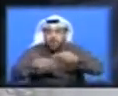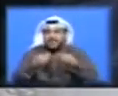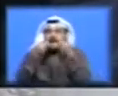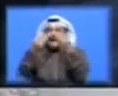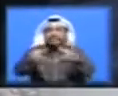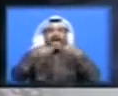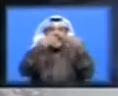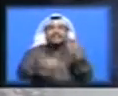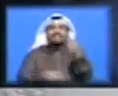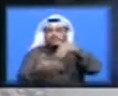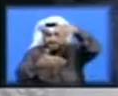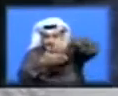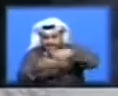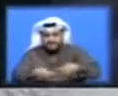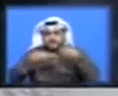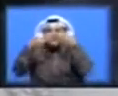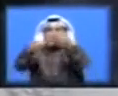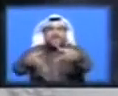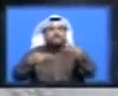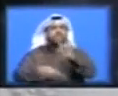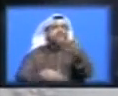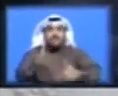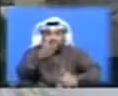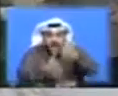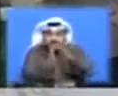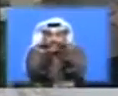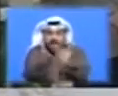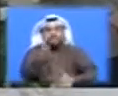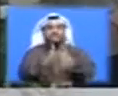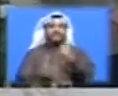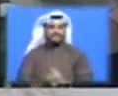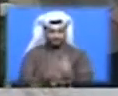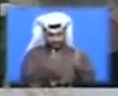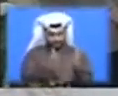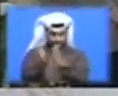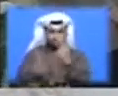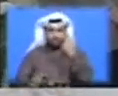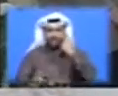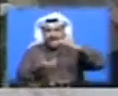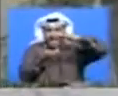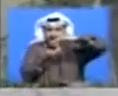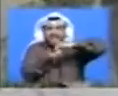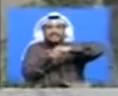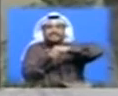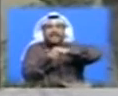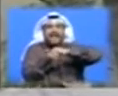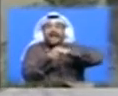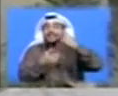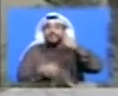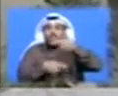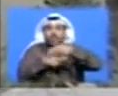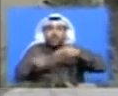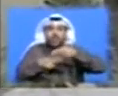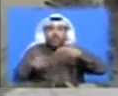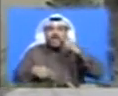وزير الثقافة وأيضا للهيئة المصرية العامة للكتاب. كما قام الاتحاد الوطني لطلبة الكويت بجمهورية